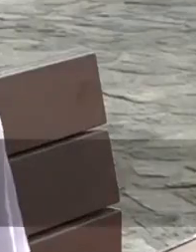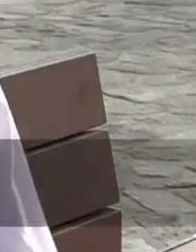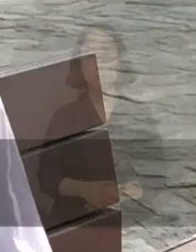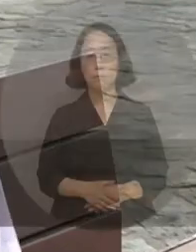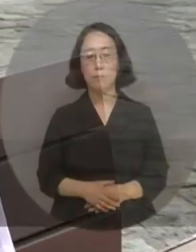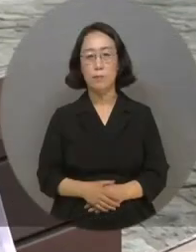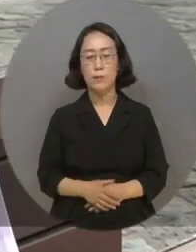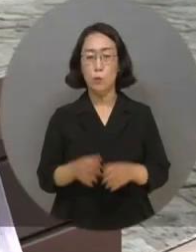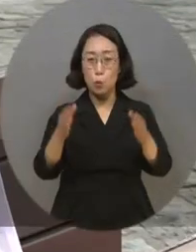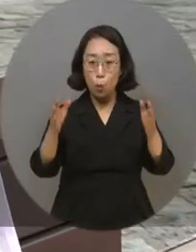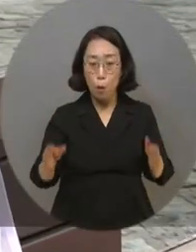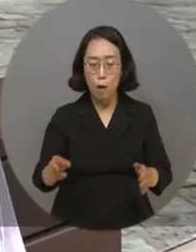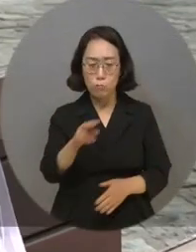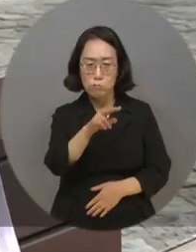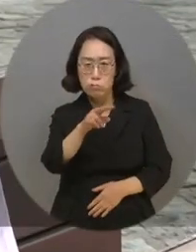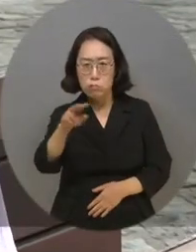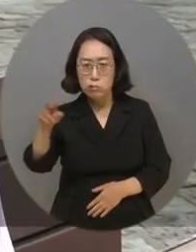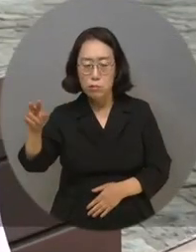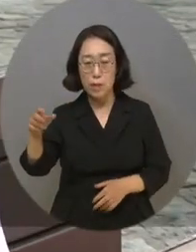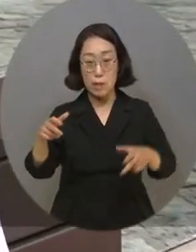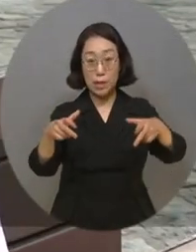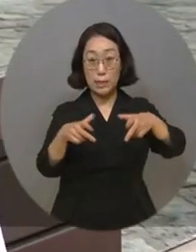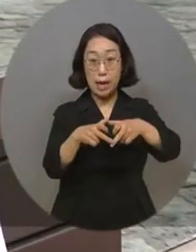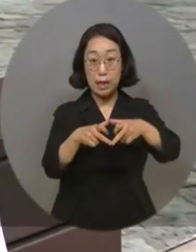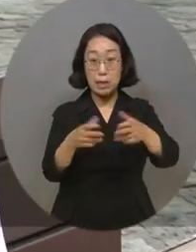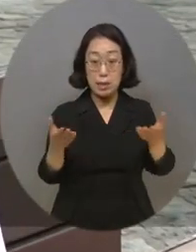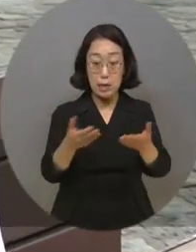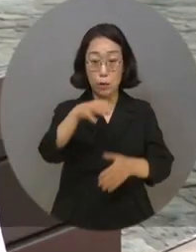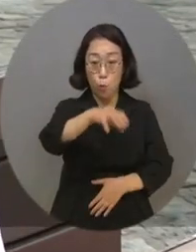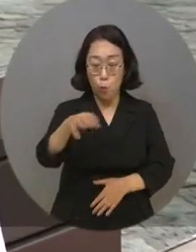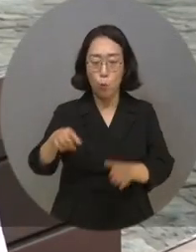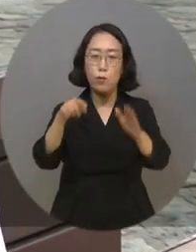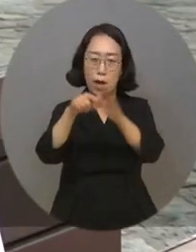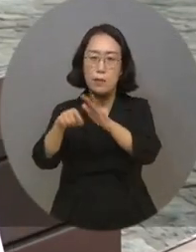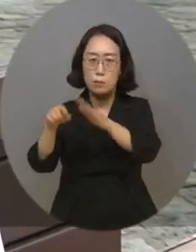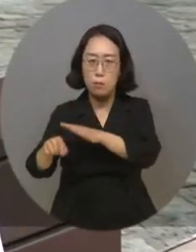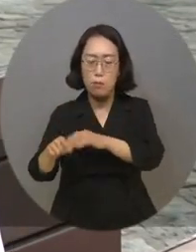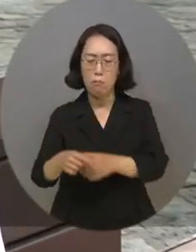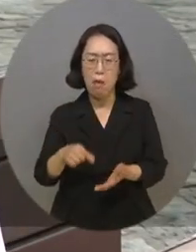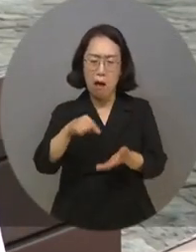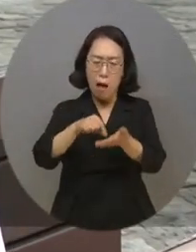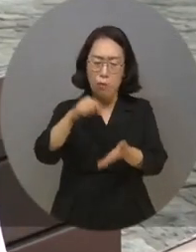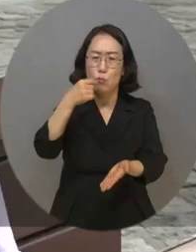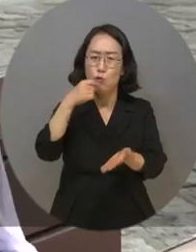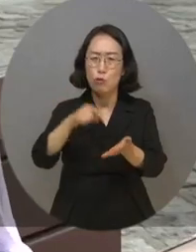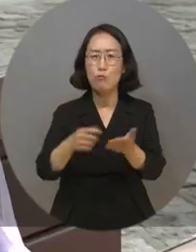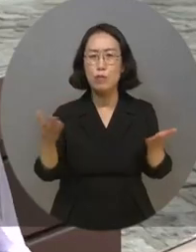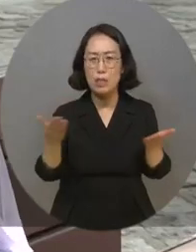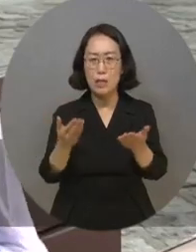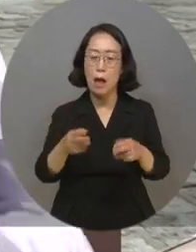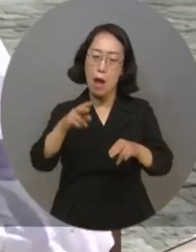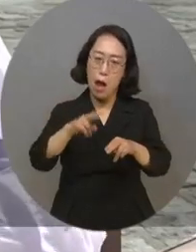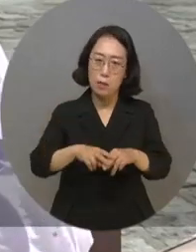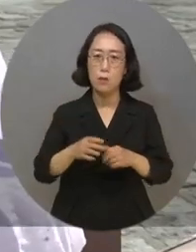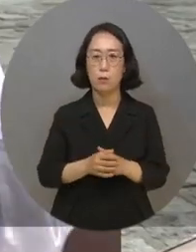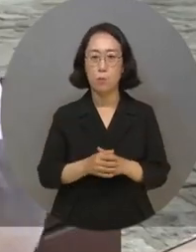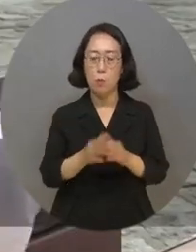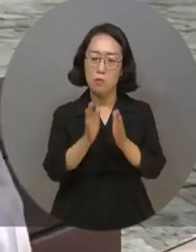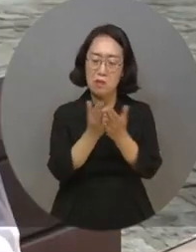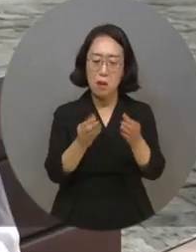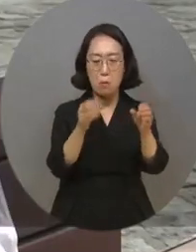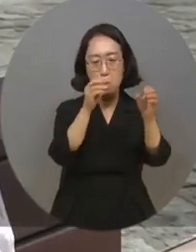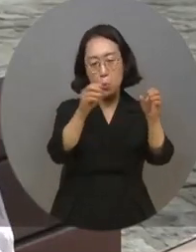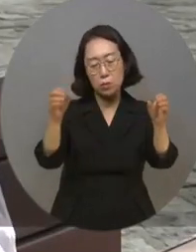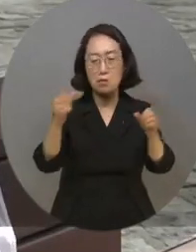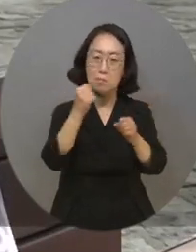사실 그동안 보면 제가 장애인 작업장도 많이 가봤는데 가보면 이제 단순 노동이 사실 많았어요. 예를 들어 앉아서 뭐 이렇게